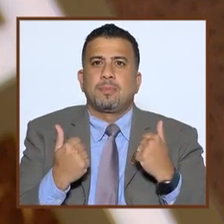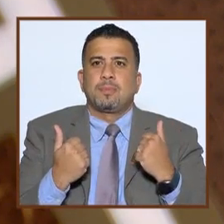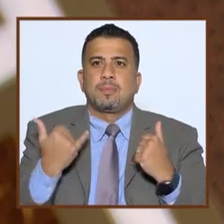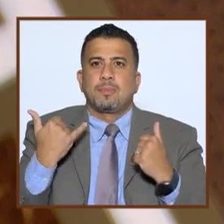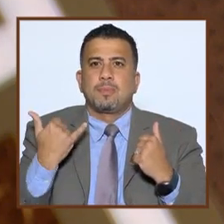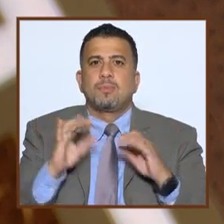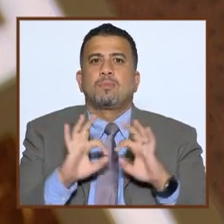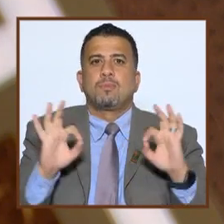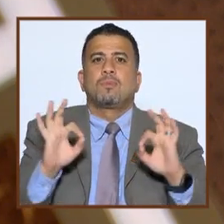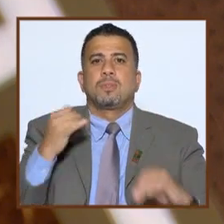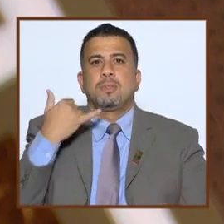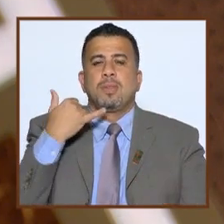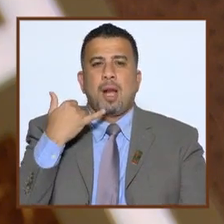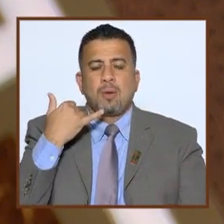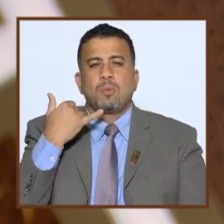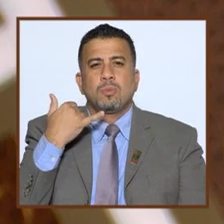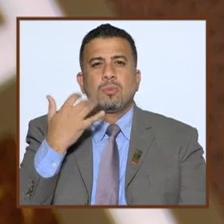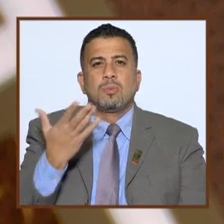اتفضل يا اختي تفضلي